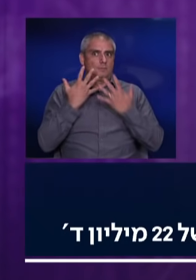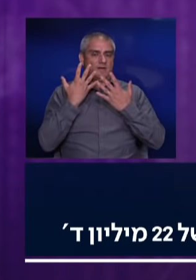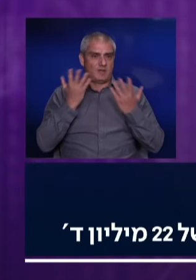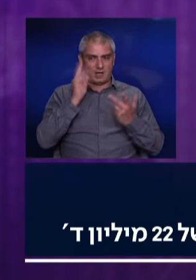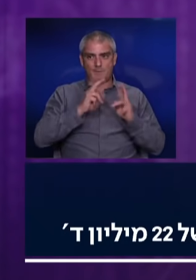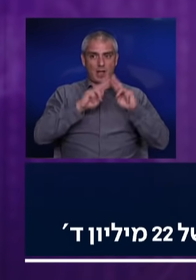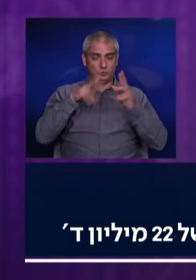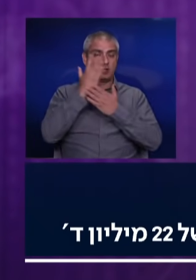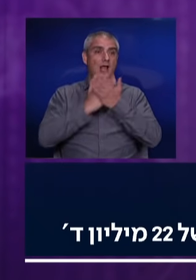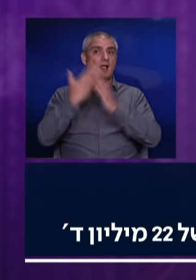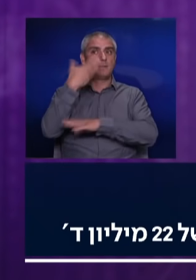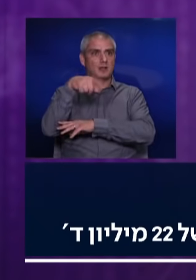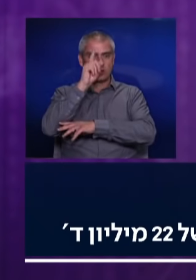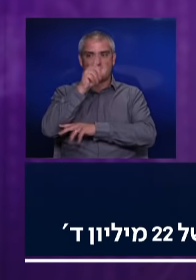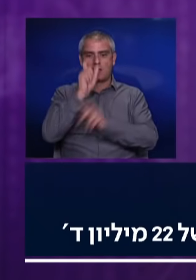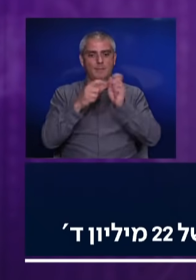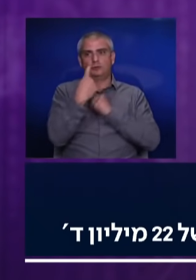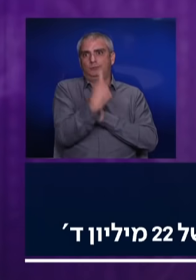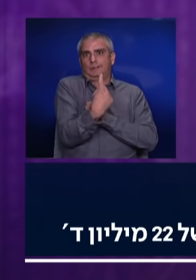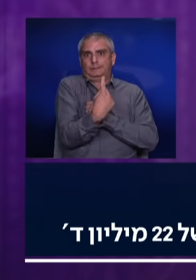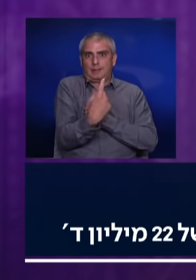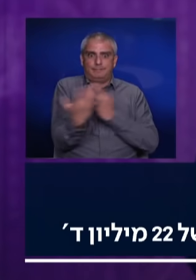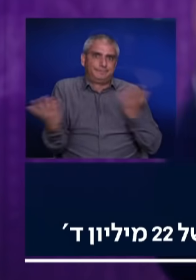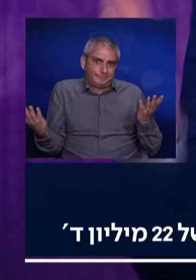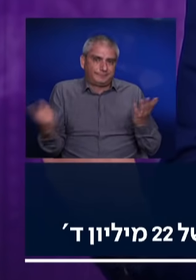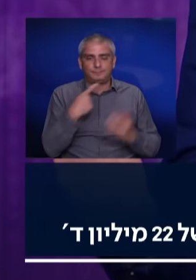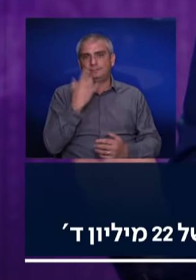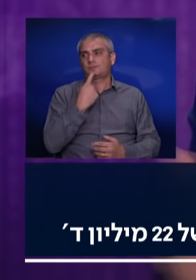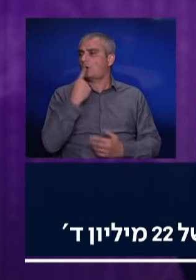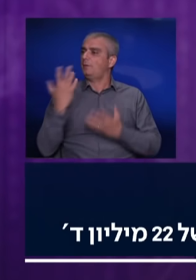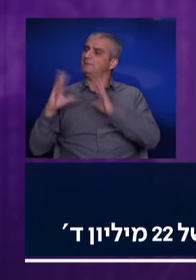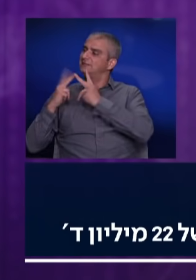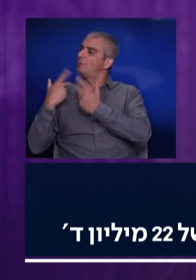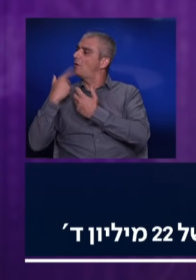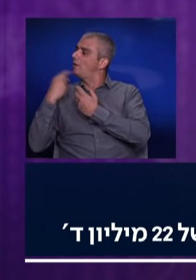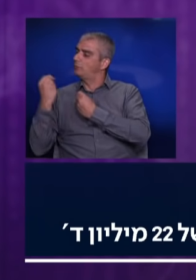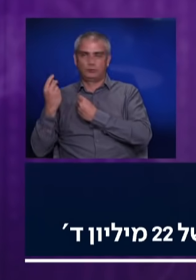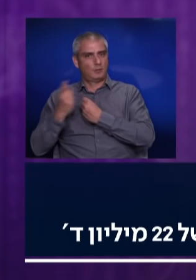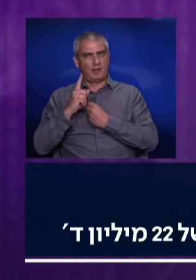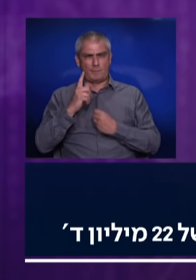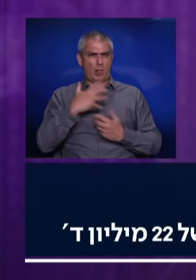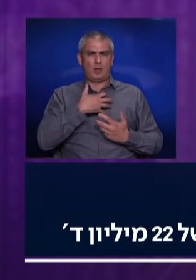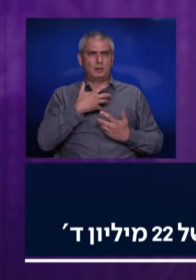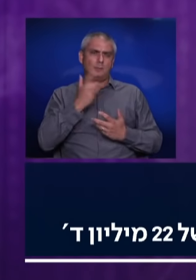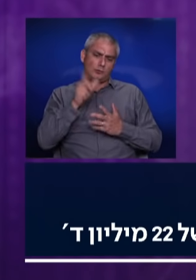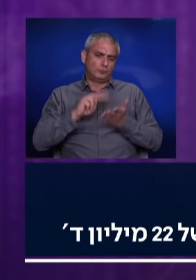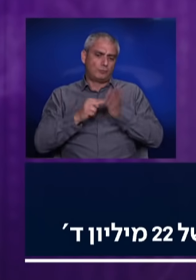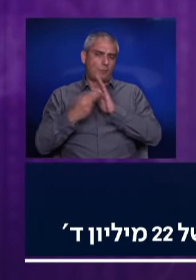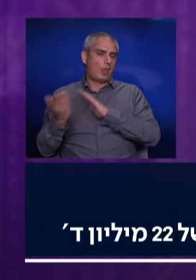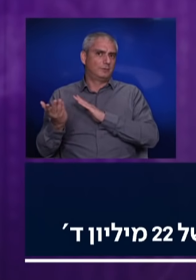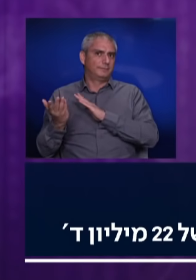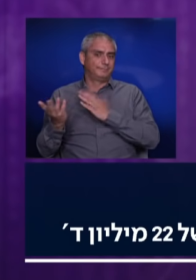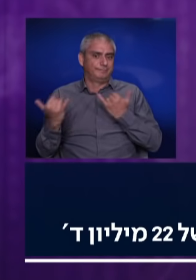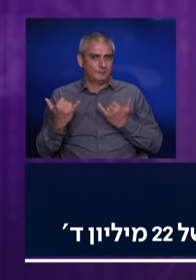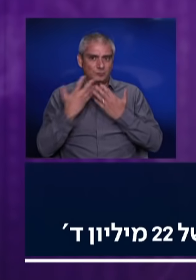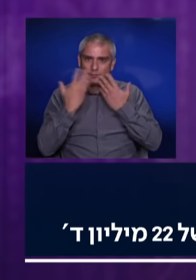הרשויות בחלק המדינות, אבל גם את אותם אנשים עצמם, שלכאורה מצהירים דבר אחד מול הציבור. הם לא אלי הון, הם אנשים פוליטיים, וכעת